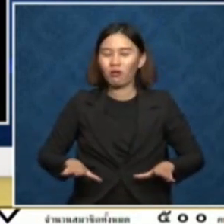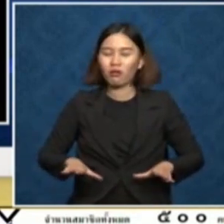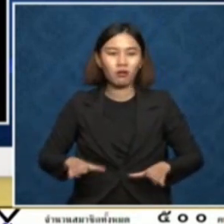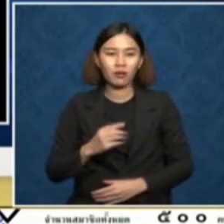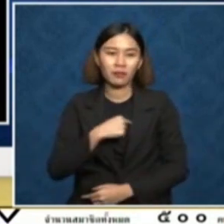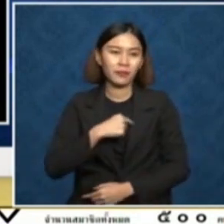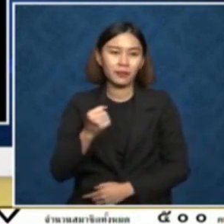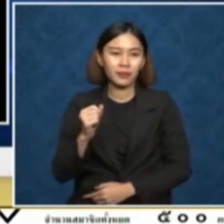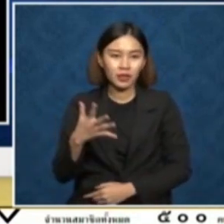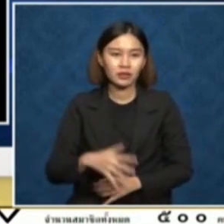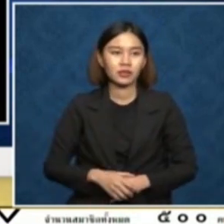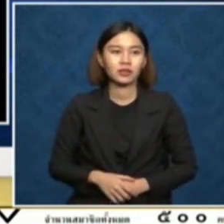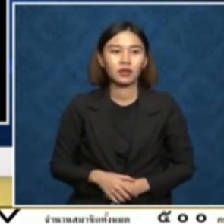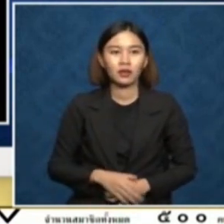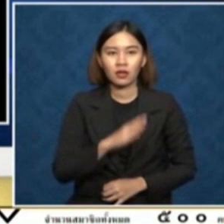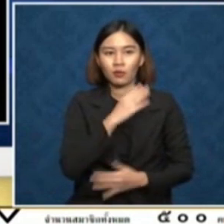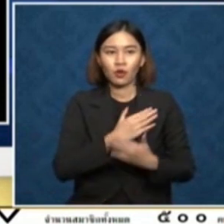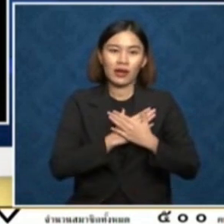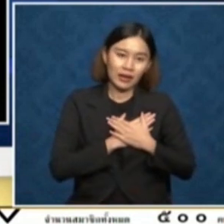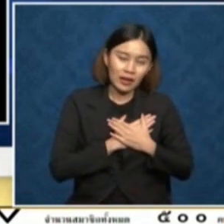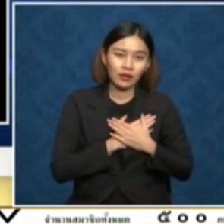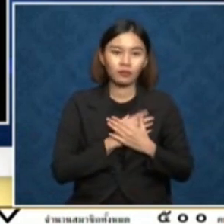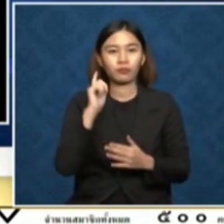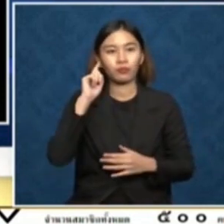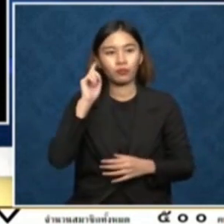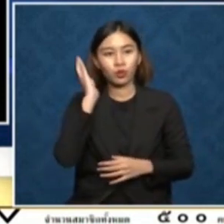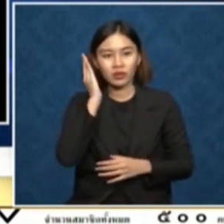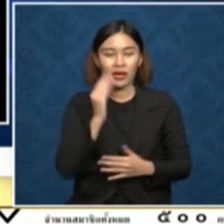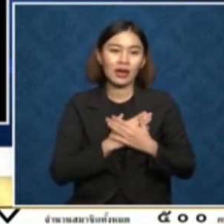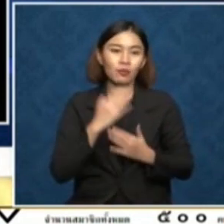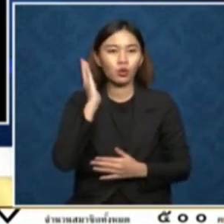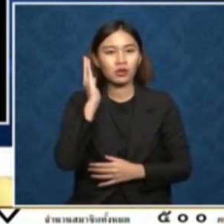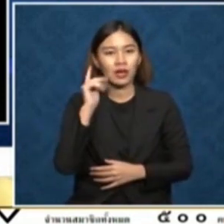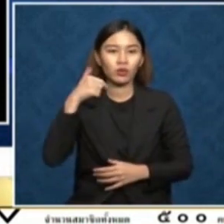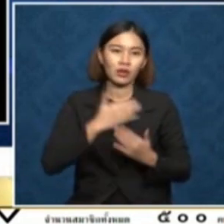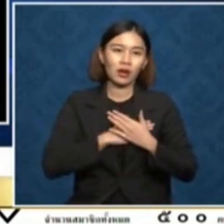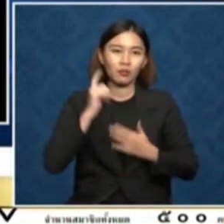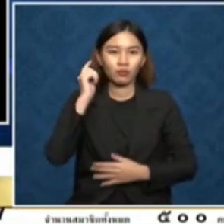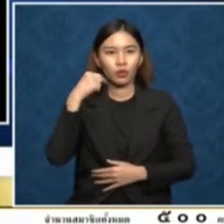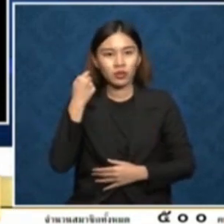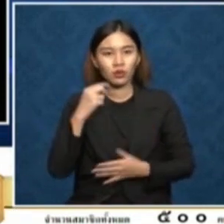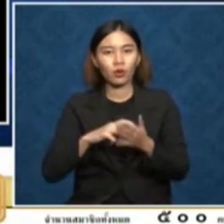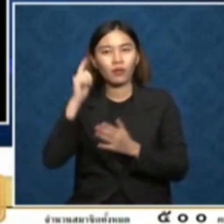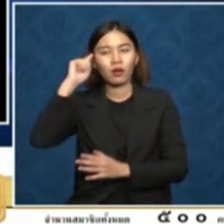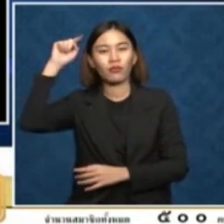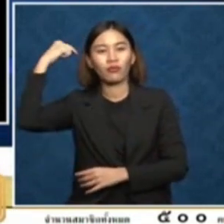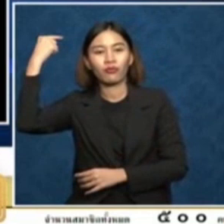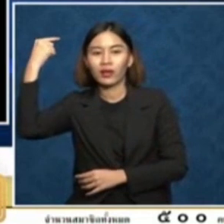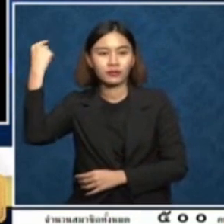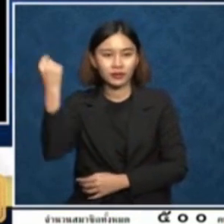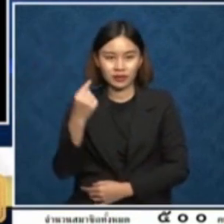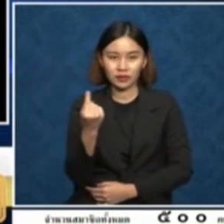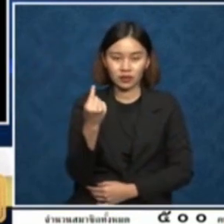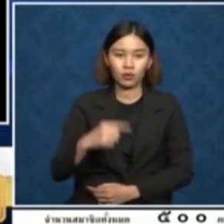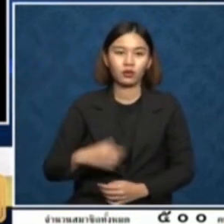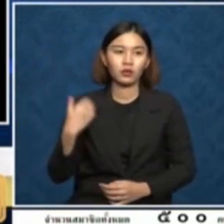หมือนเด็กผู้หญิงค่ะแต่นั่นคือสาเหตุที่ทำให้เธอถูกเพื่อนในละแวกบ้านตัวเองนั้นทำร้ายร่างกายล่วงละเมิดทางเพศจนทำให้เธอไม่กล้า